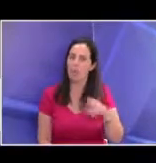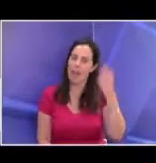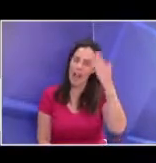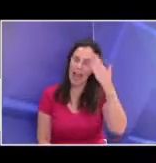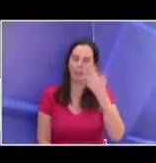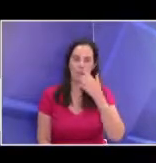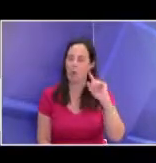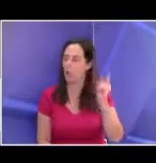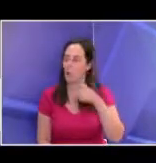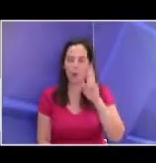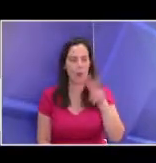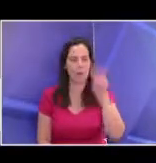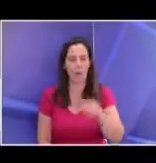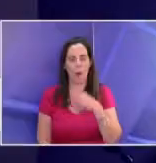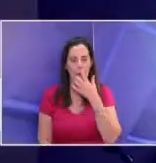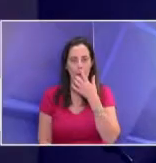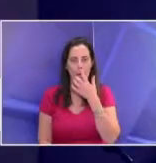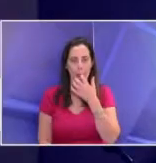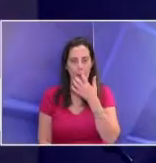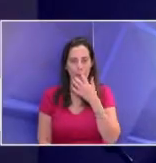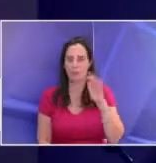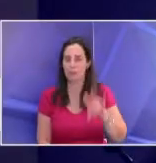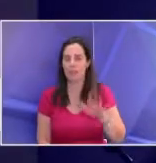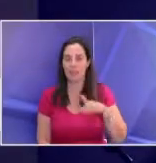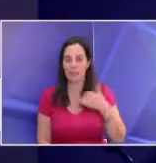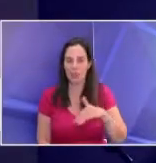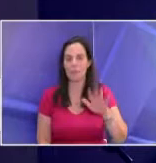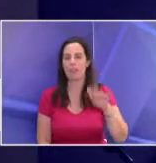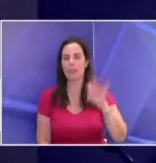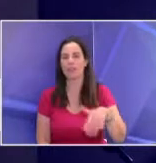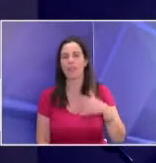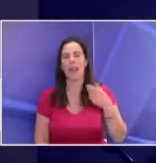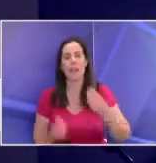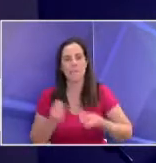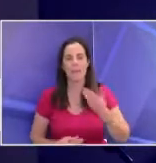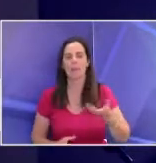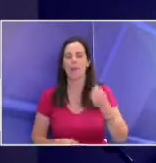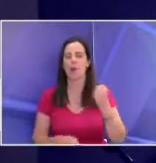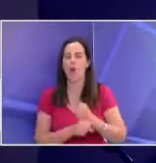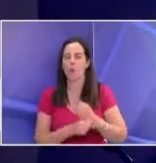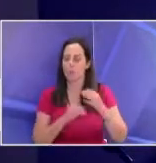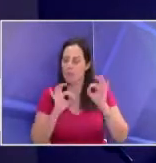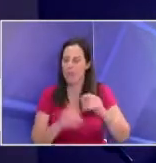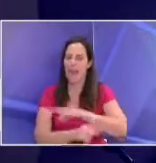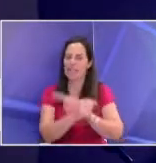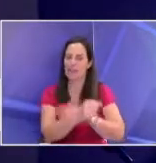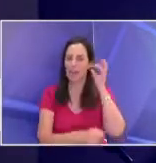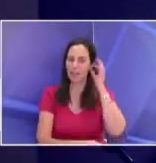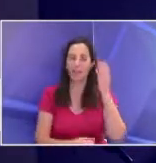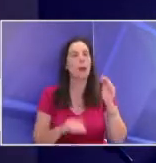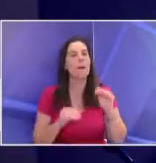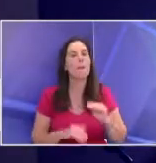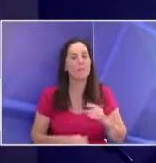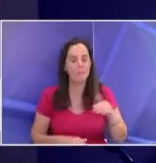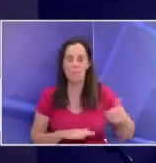להכיר כל מיני נשים גדולות. מתנגדות גם לזנות, מתנגדות תעשיית המין, עובדות חזק למען העצמת נשים, ברכה